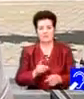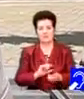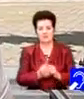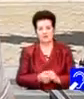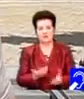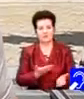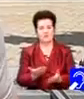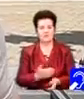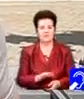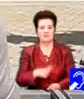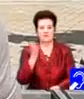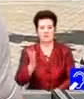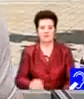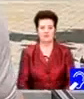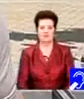schimbări. Adică,